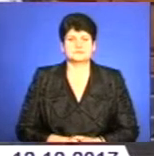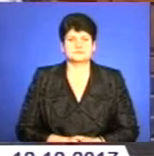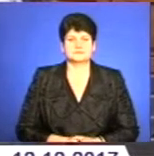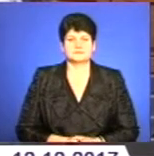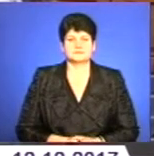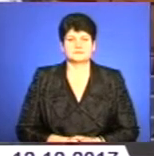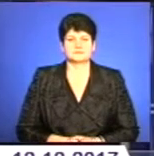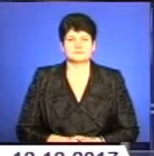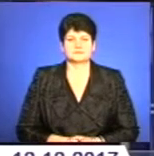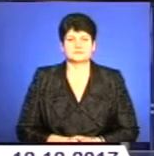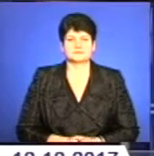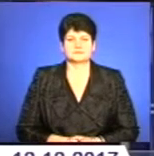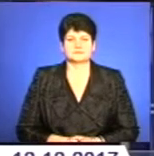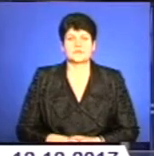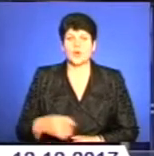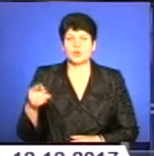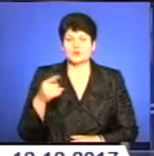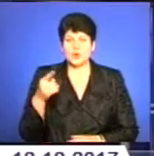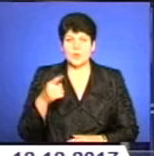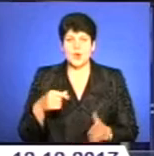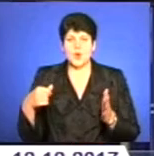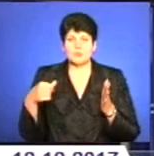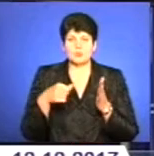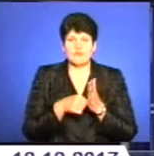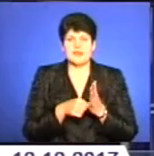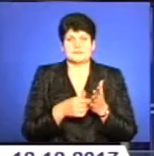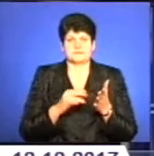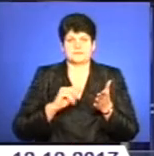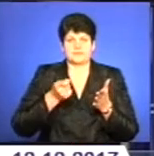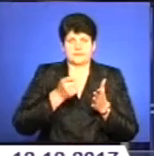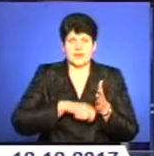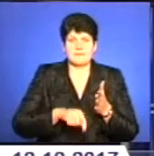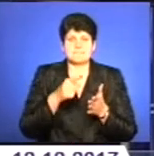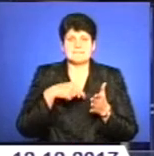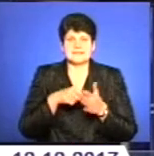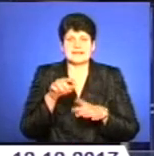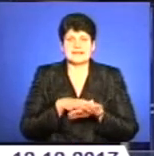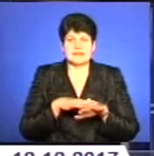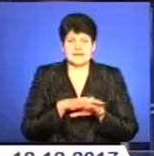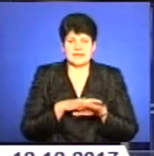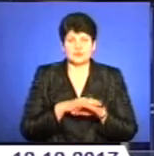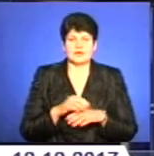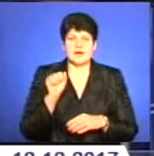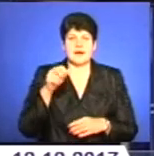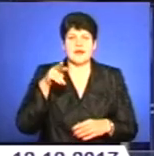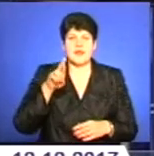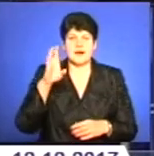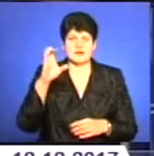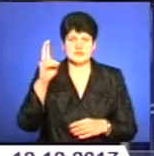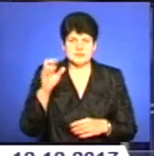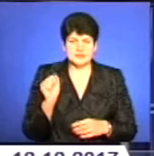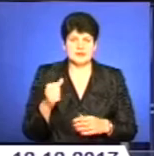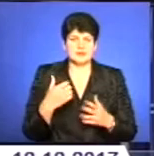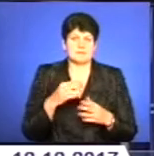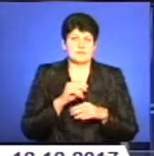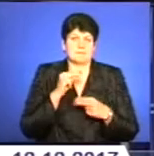ТТБ. У Тернополі опломбували міський ринок, що у мікрорайоні Аляска. Близько півсотні працівників не змогли